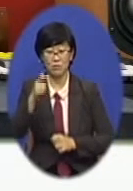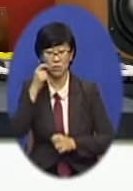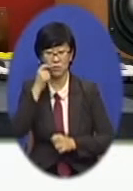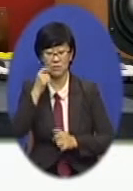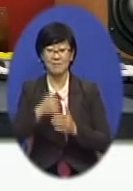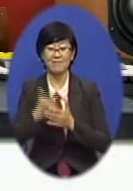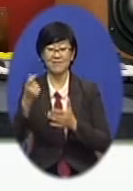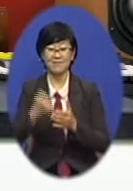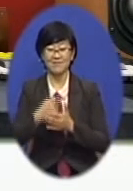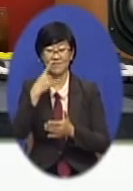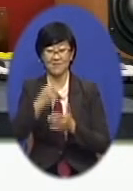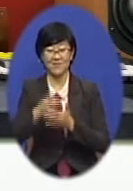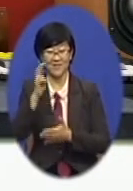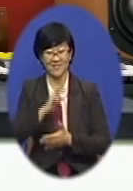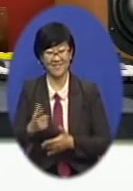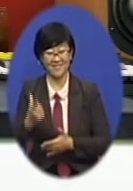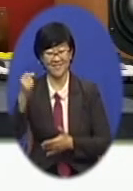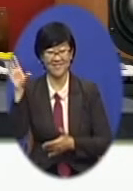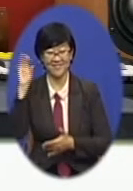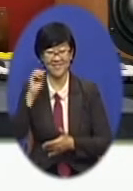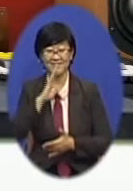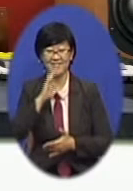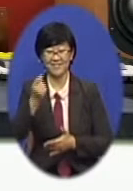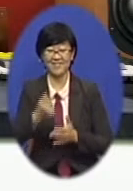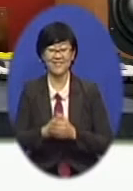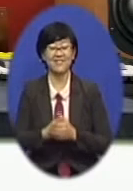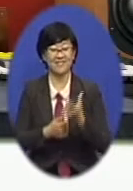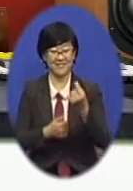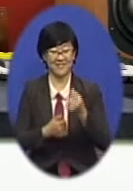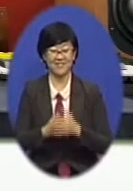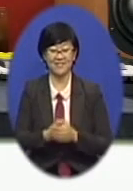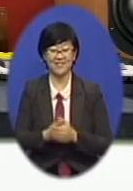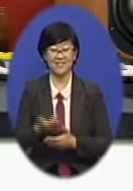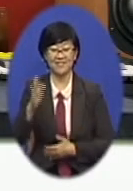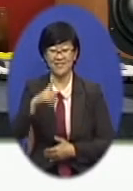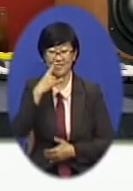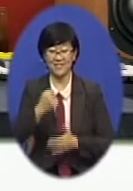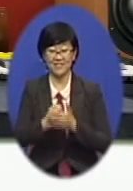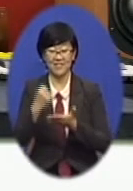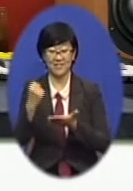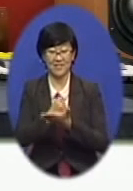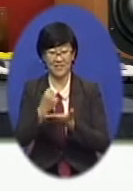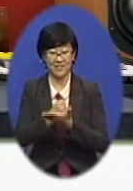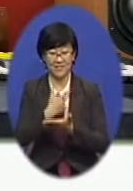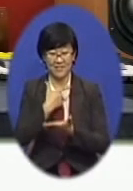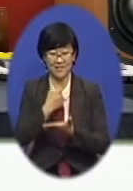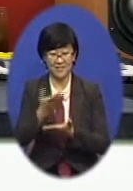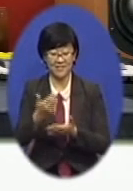드리고요. 예. 어머니 노래를 빨리 들어볼게요. 네. 그렇지만 아. 어머니